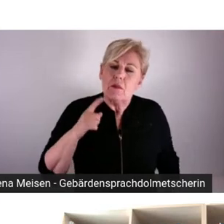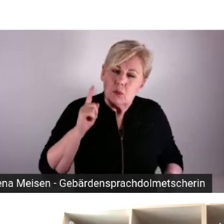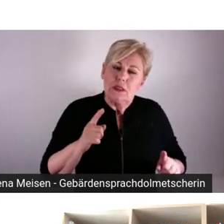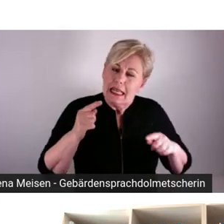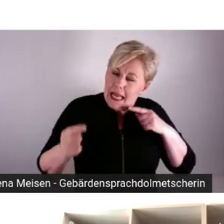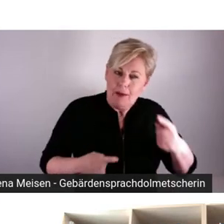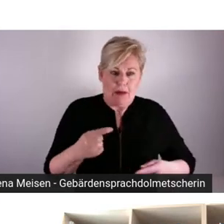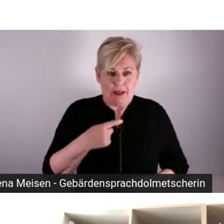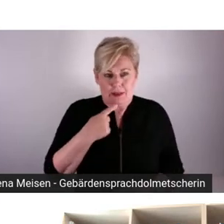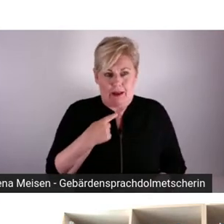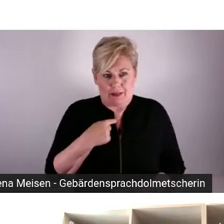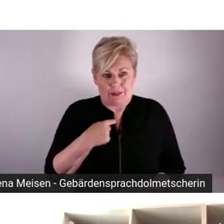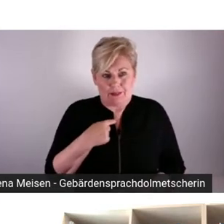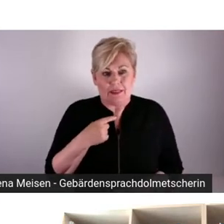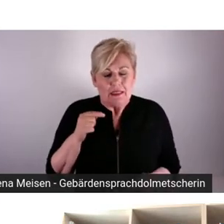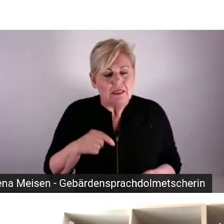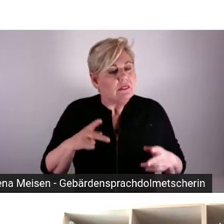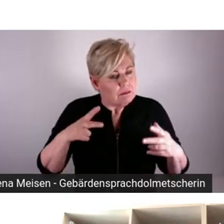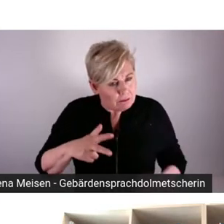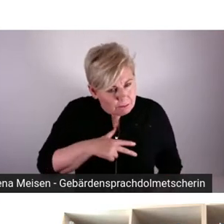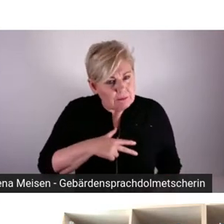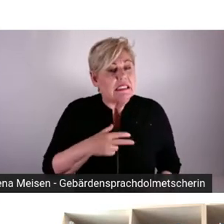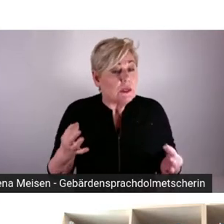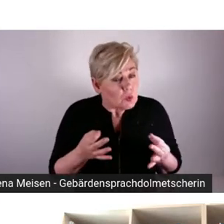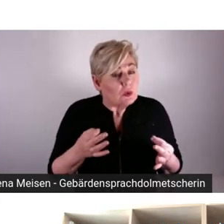geht tatsächlich um Leben und Tod.